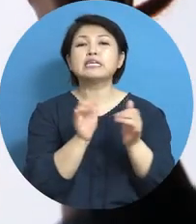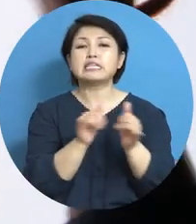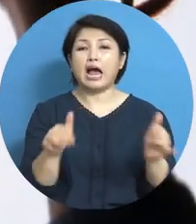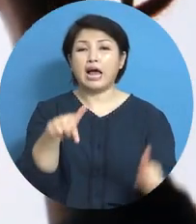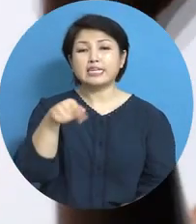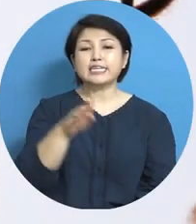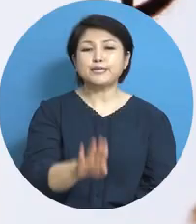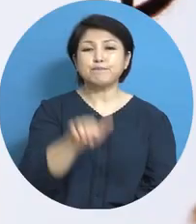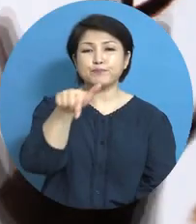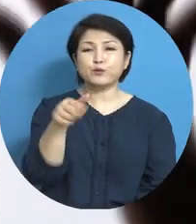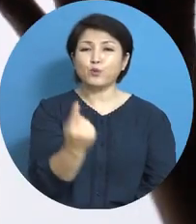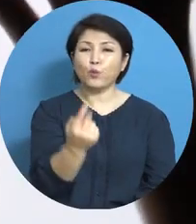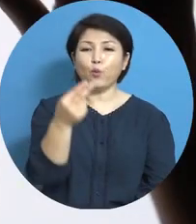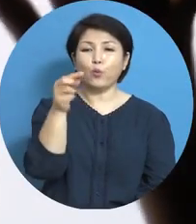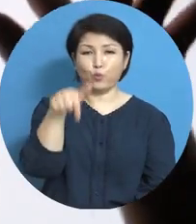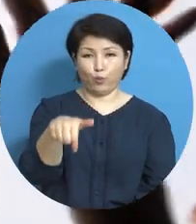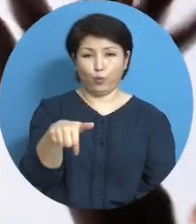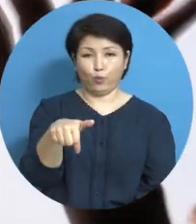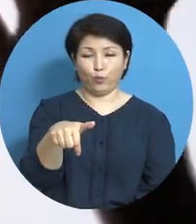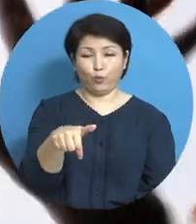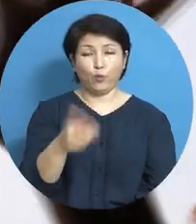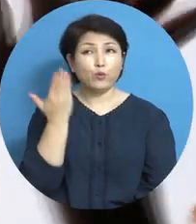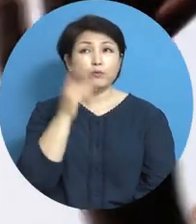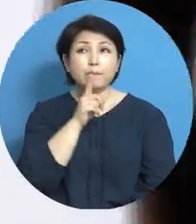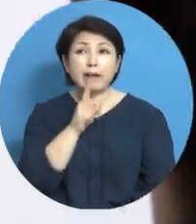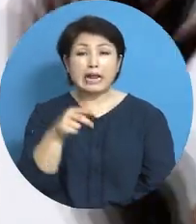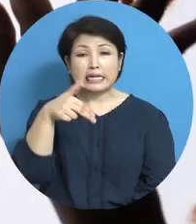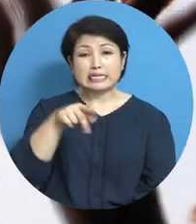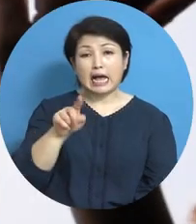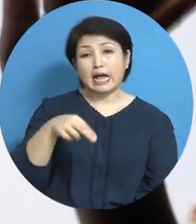하면 자선사학가라는 얘기.